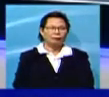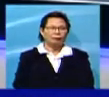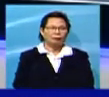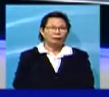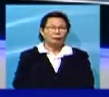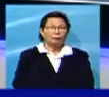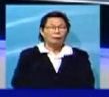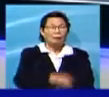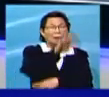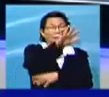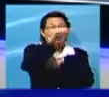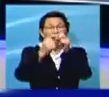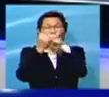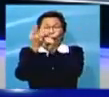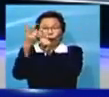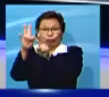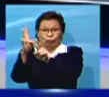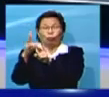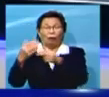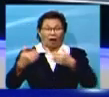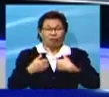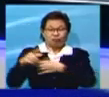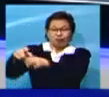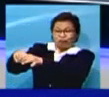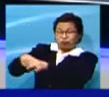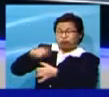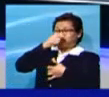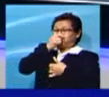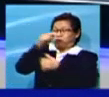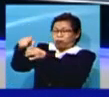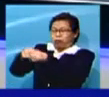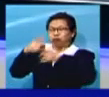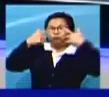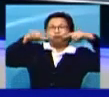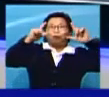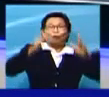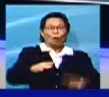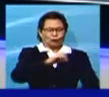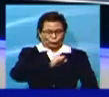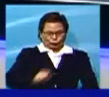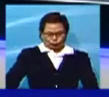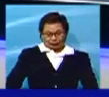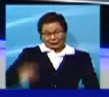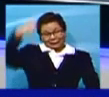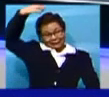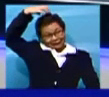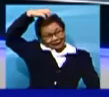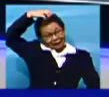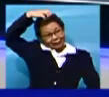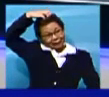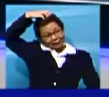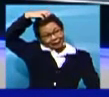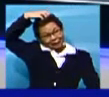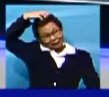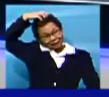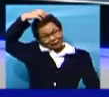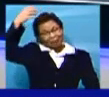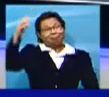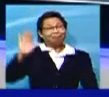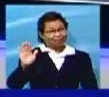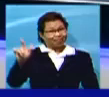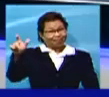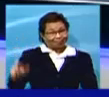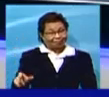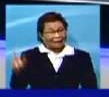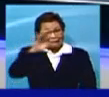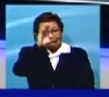Antara lain, 5/2017 turut menarik minat para kenamaan. Sultan Selangor, Sultan Sharafuddin Idris Shah, antara yang